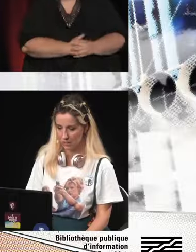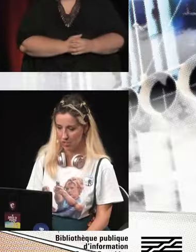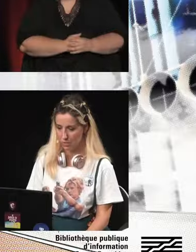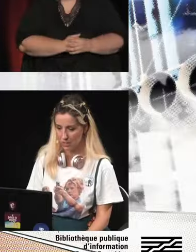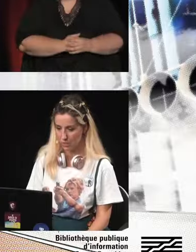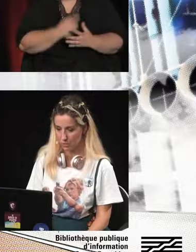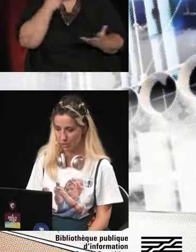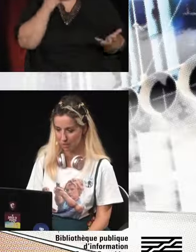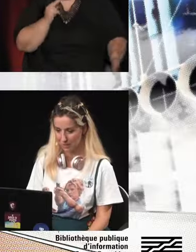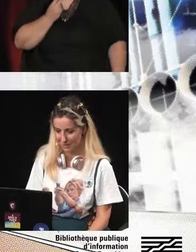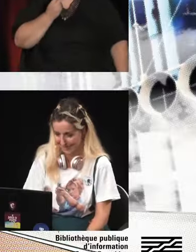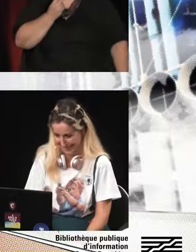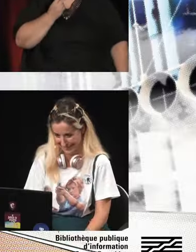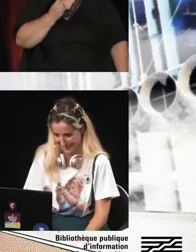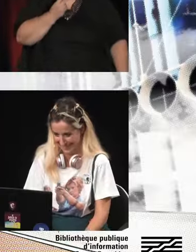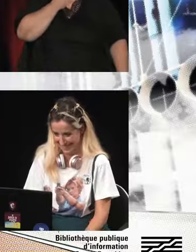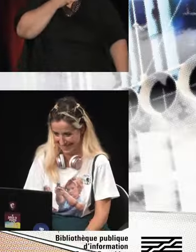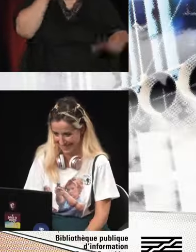J'aurais vraiment jamais dû mettre ce chrono là-bas.